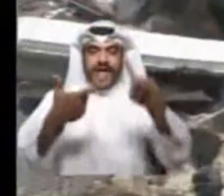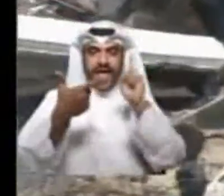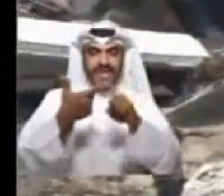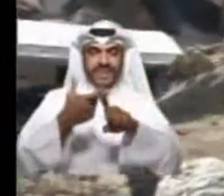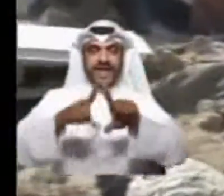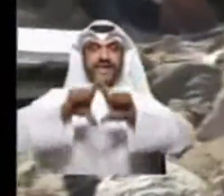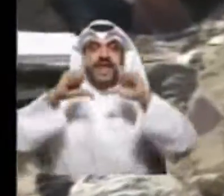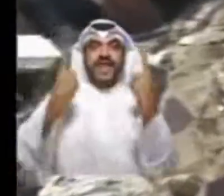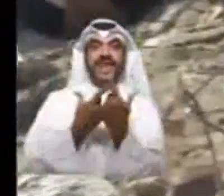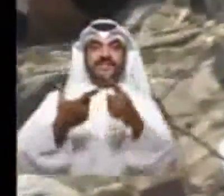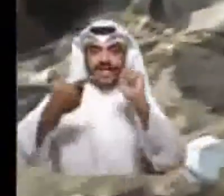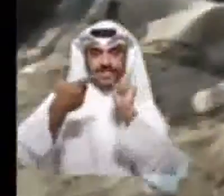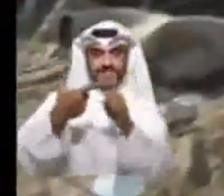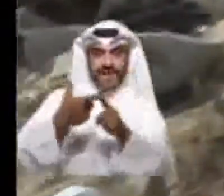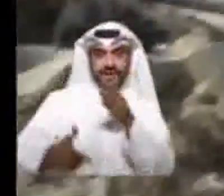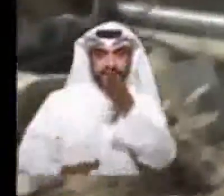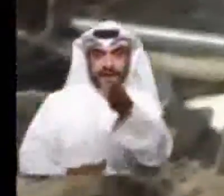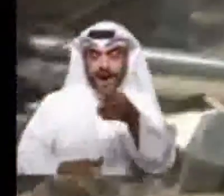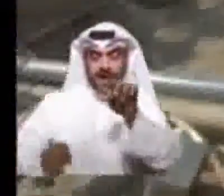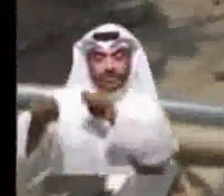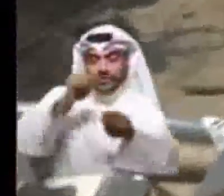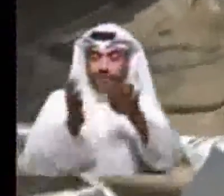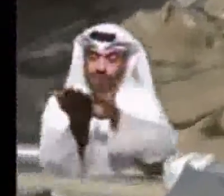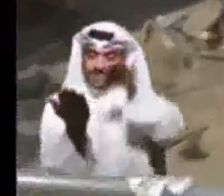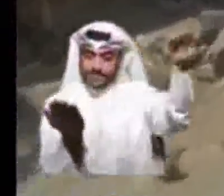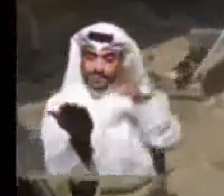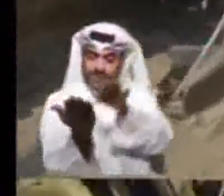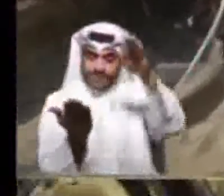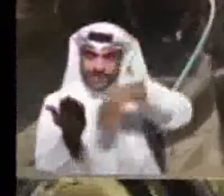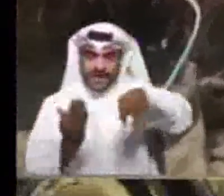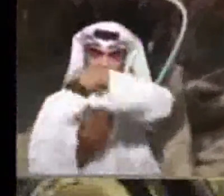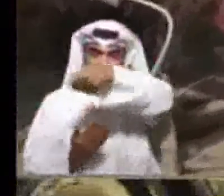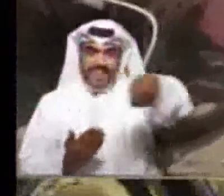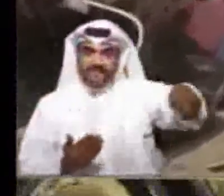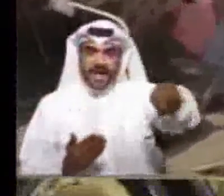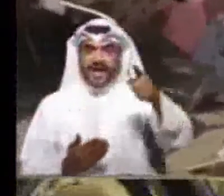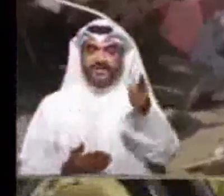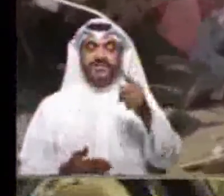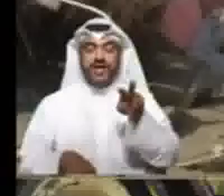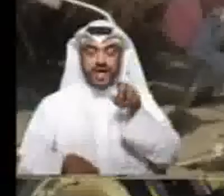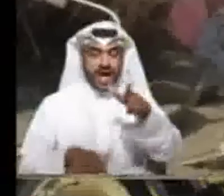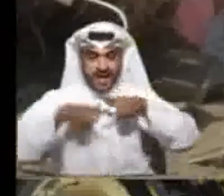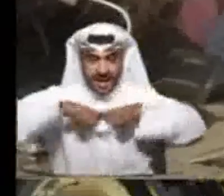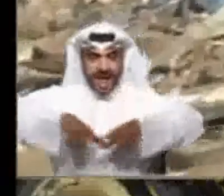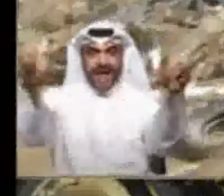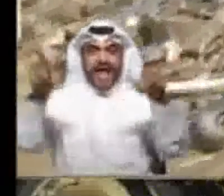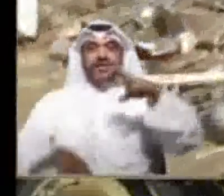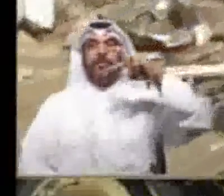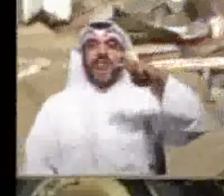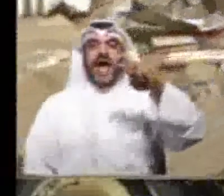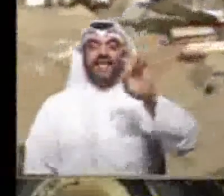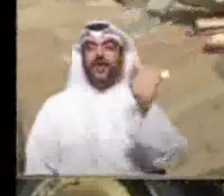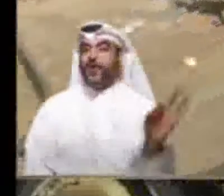الفريق الثاني اللي هو للتعويضات. أعلننا اليوم أنها نستقبل التعويضات من يوم الأحد في